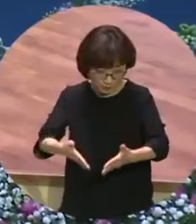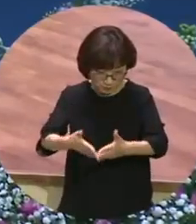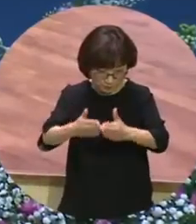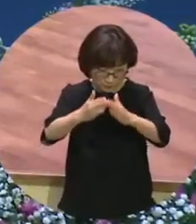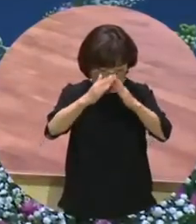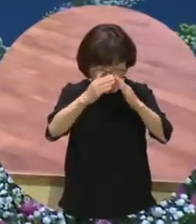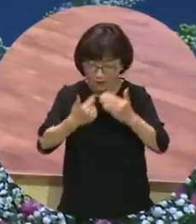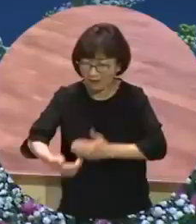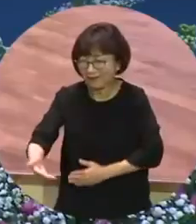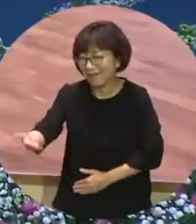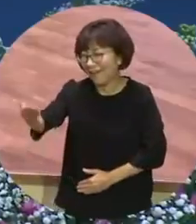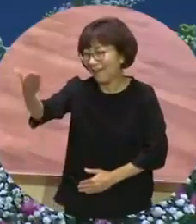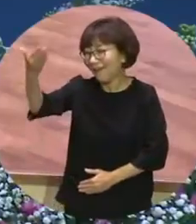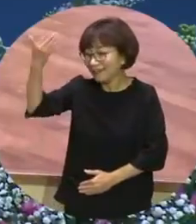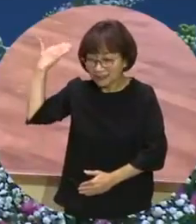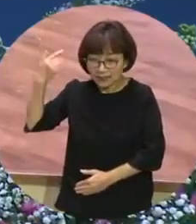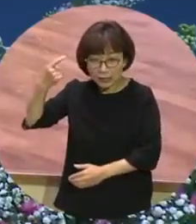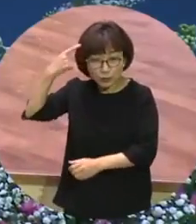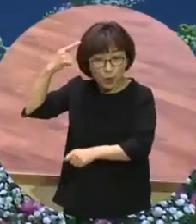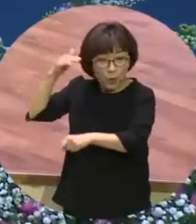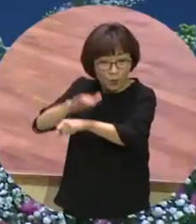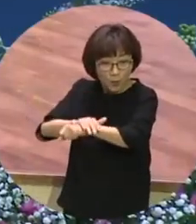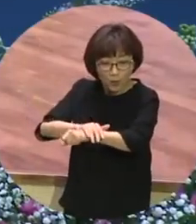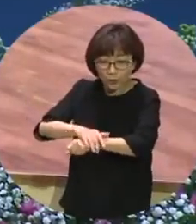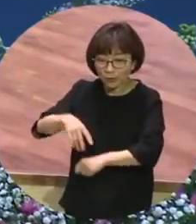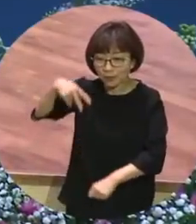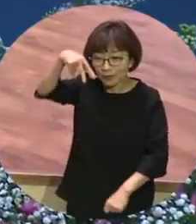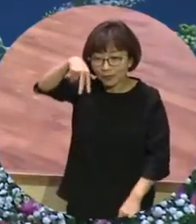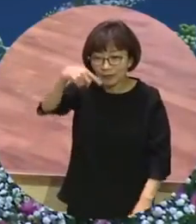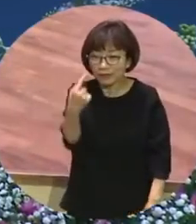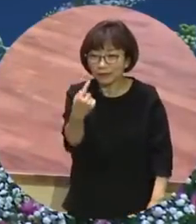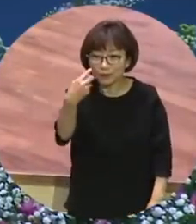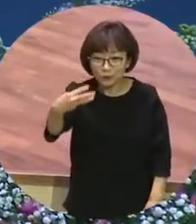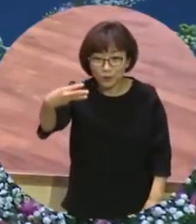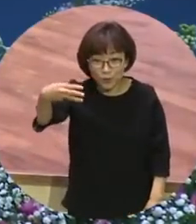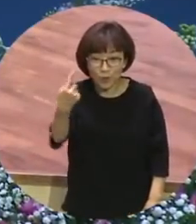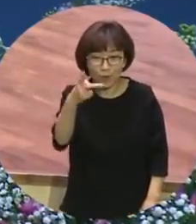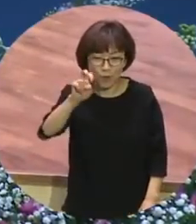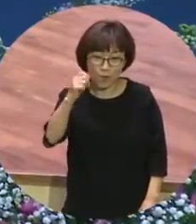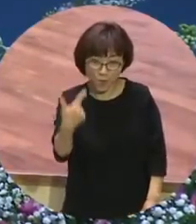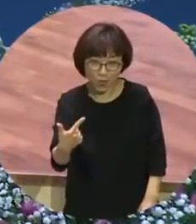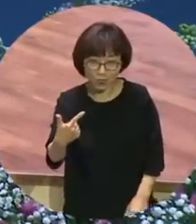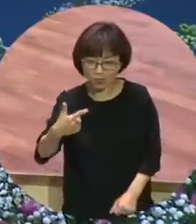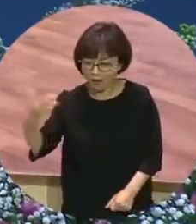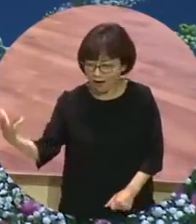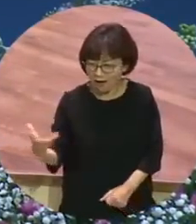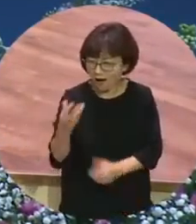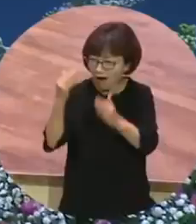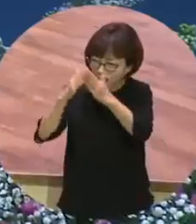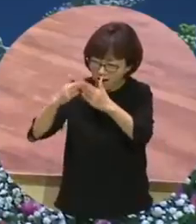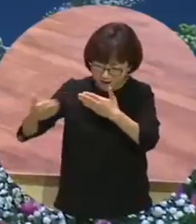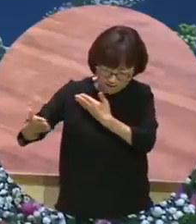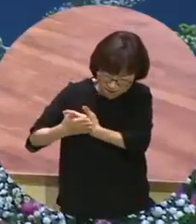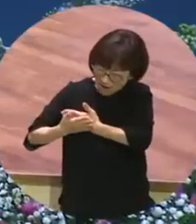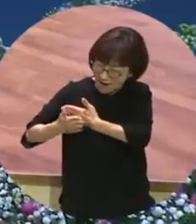초라했어. 이거 지었다고, 이거 지어봐야 뭐 하나님 기뻐하겠네. 너무 초라했어. 거기에 비하면.